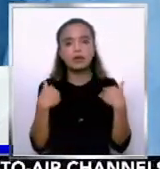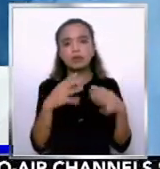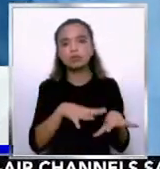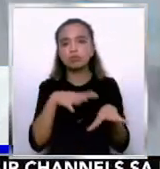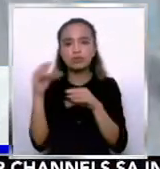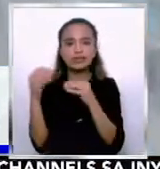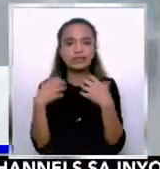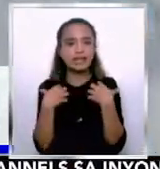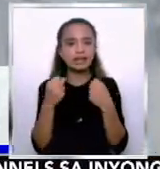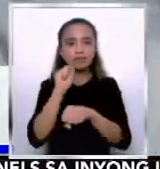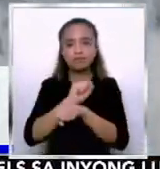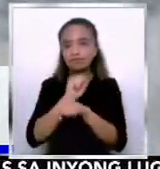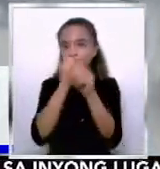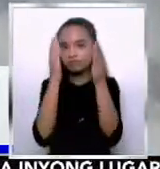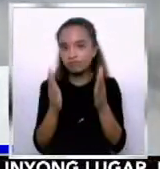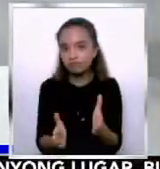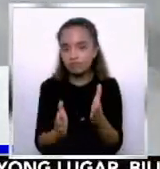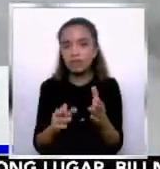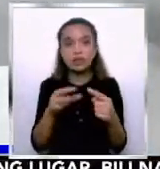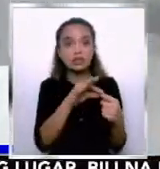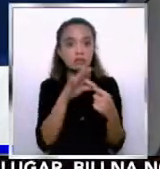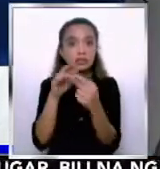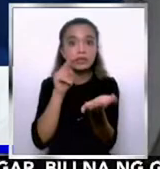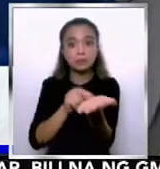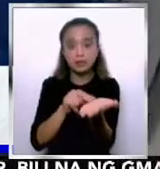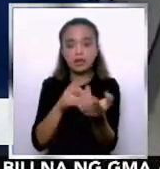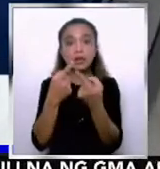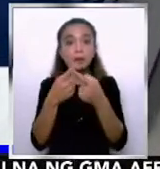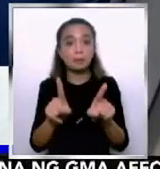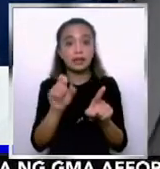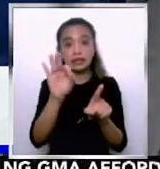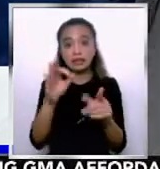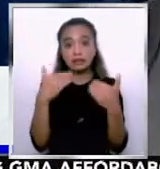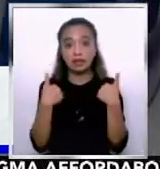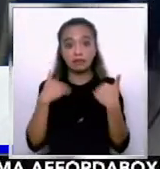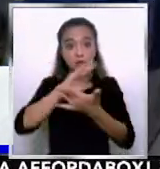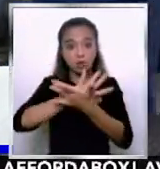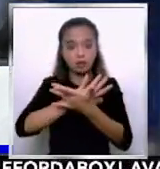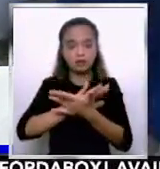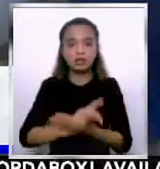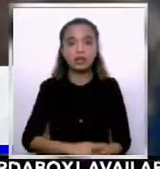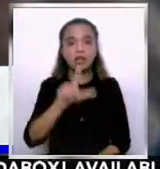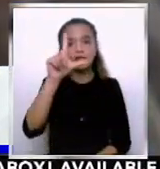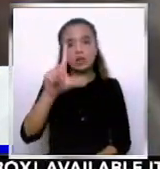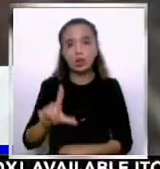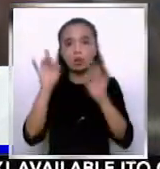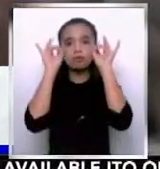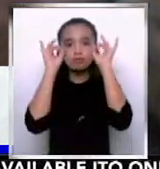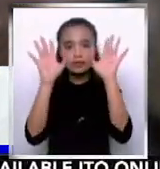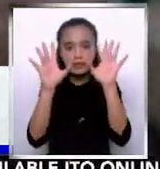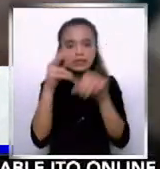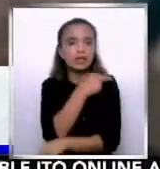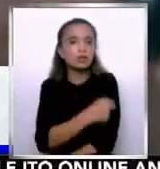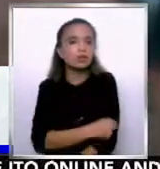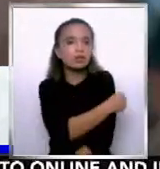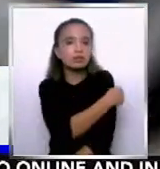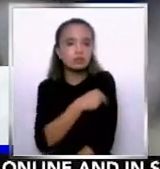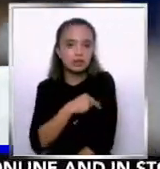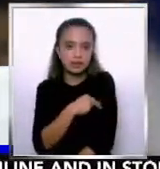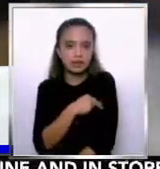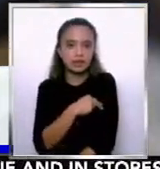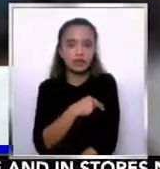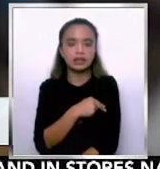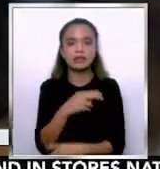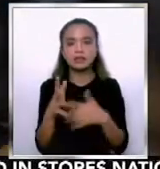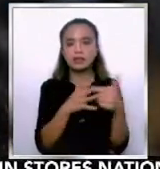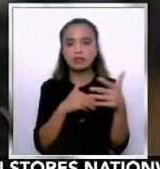mga nurse. Pagdating naman sa COVID, nananatiling low risk ang healthcare utilization rate sa kabila ng bahagyang pagtaas ng mga kaso.